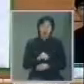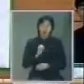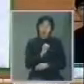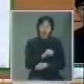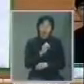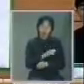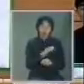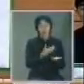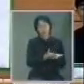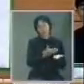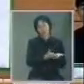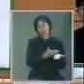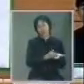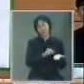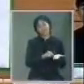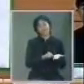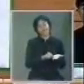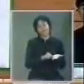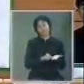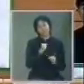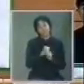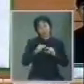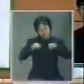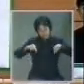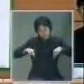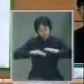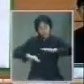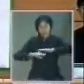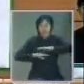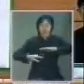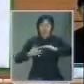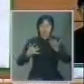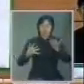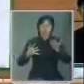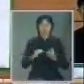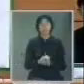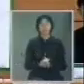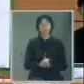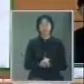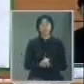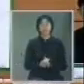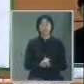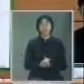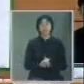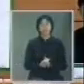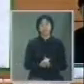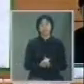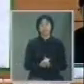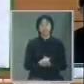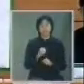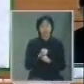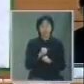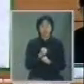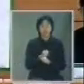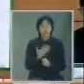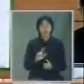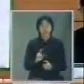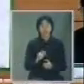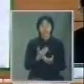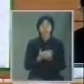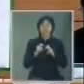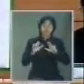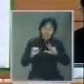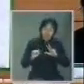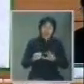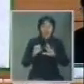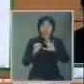ใช้ไม่ว่าจ้างเชื่อถือไอ้นี่ก็จนแทบตายอวดดี300,000-500,000ก็